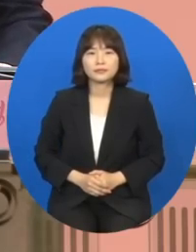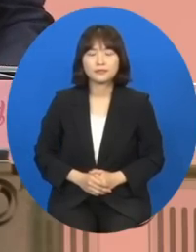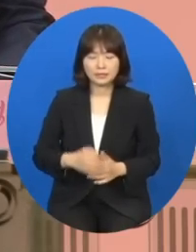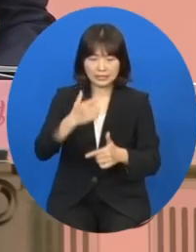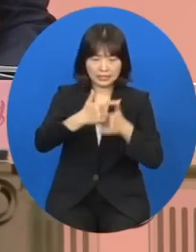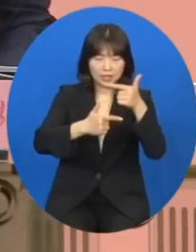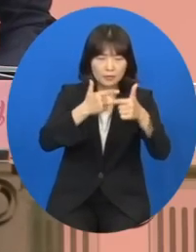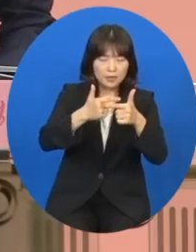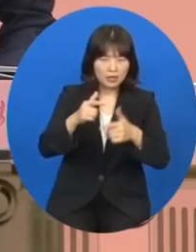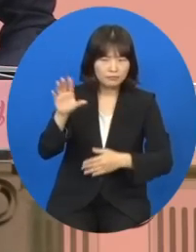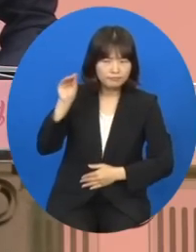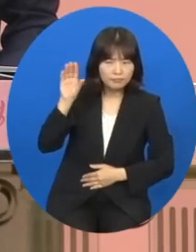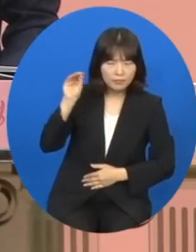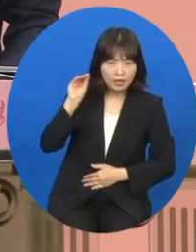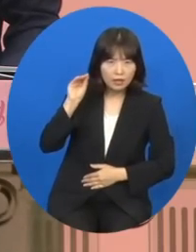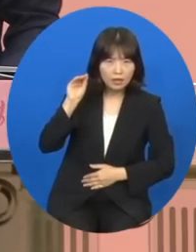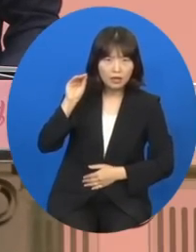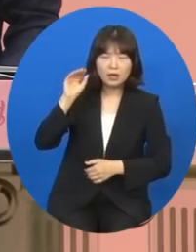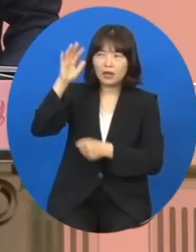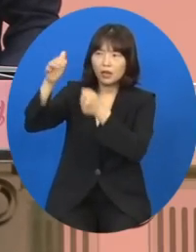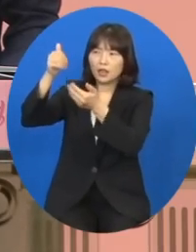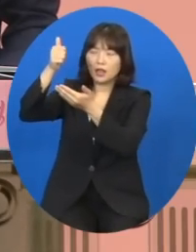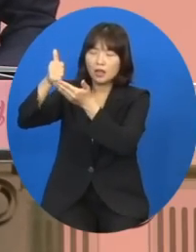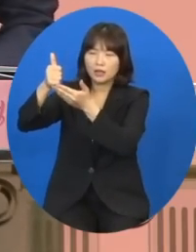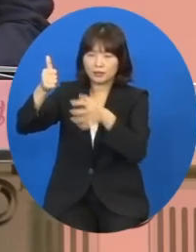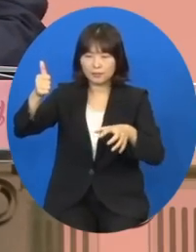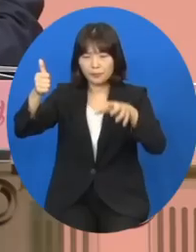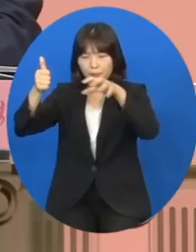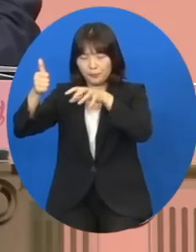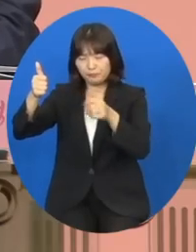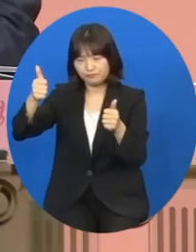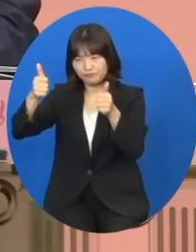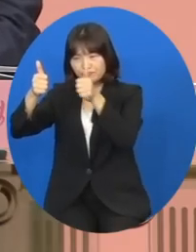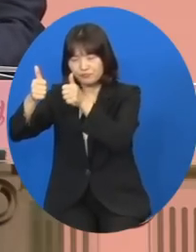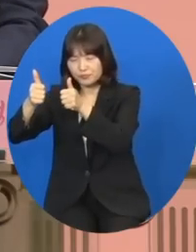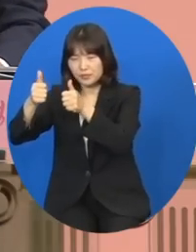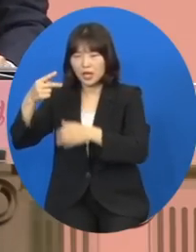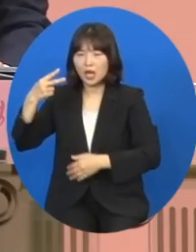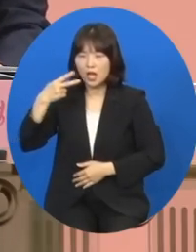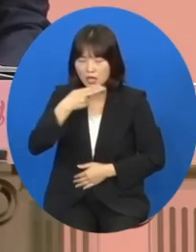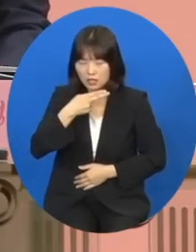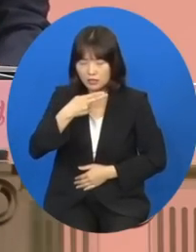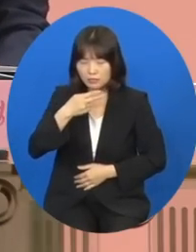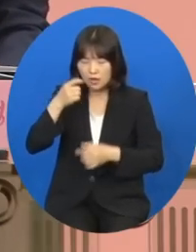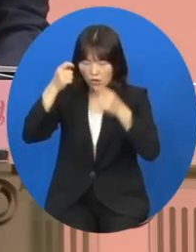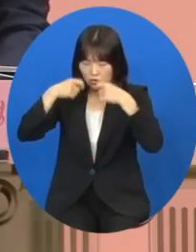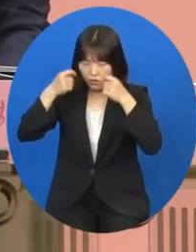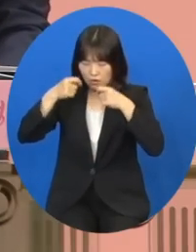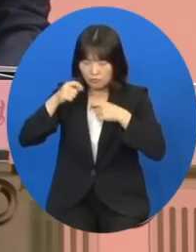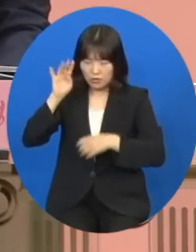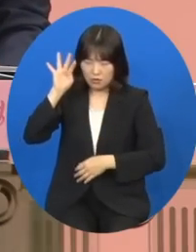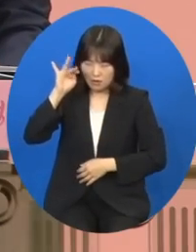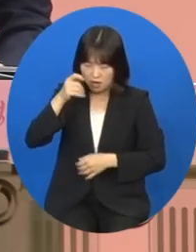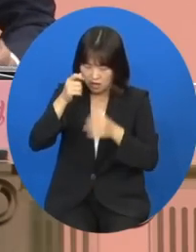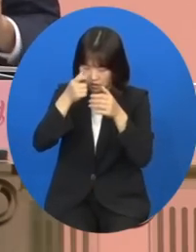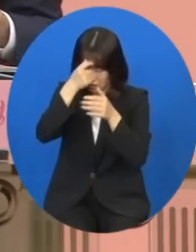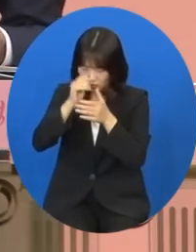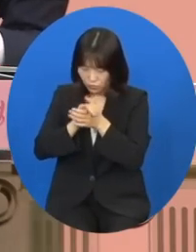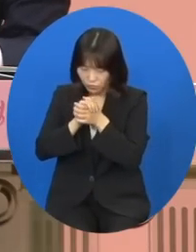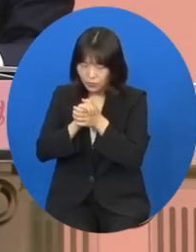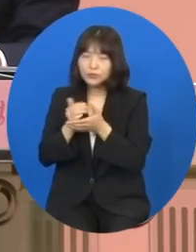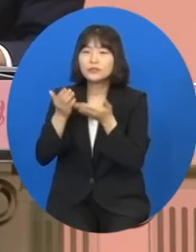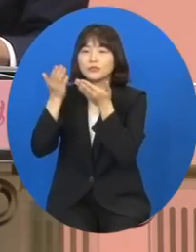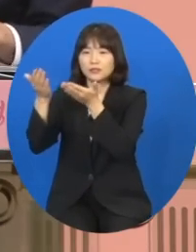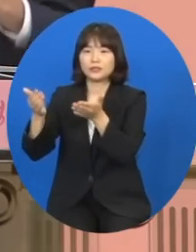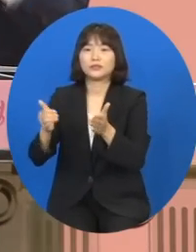에미 아까 이야기를 듣자마자 하늘의 하나님 앞에 나아가서 금식하고 울면서 수의 동안 기도했습니다 아